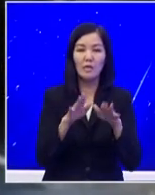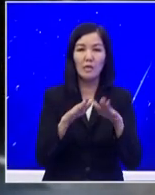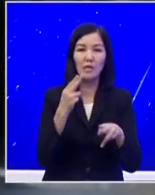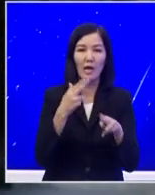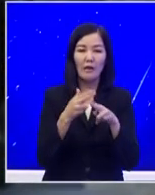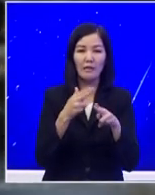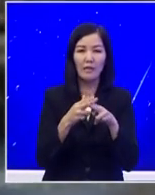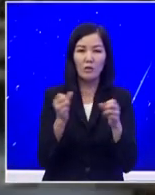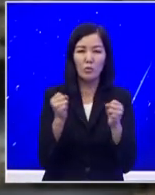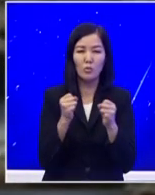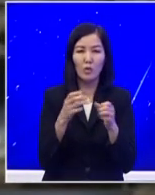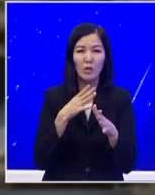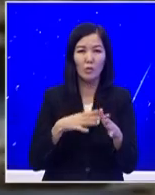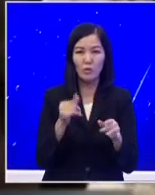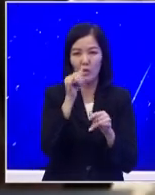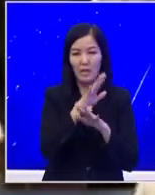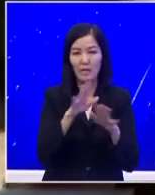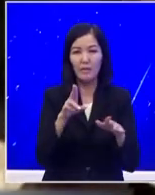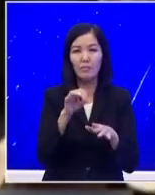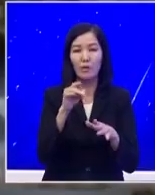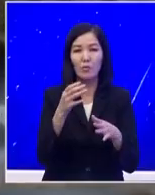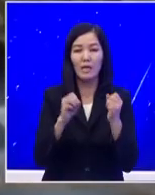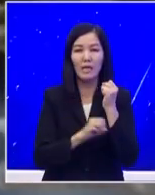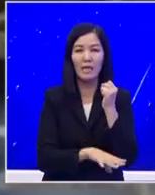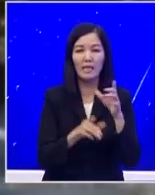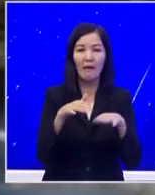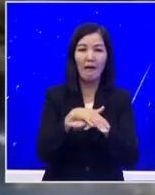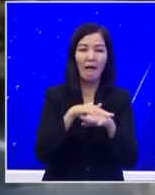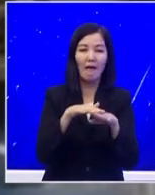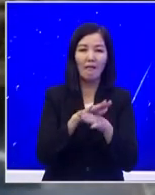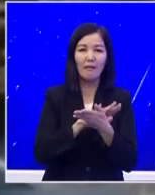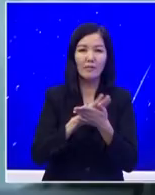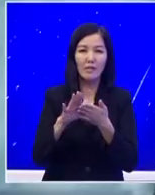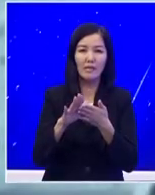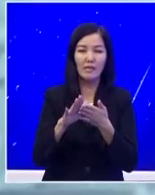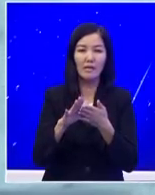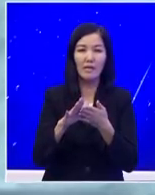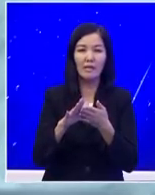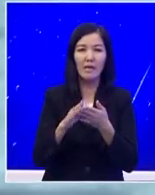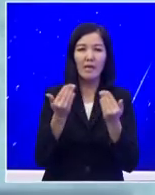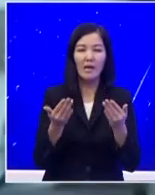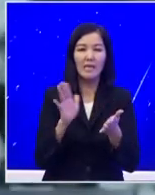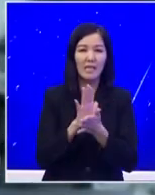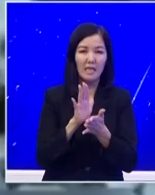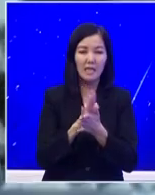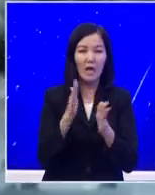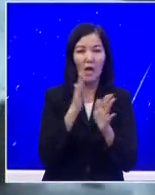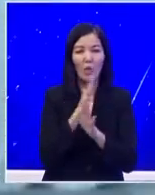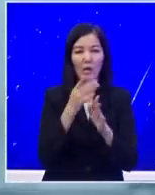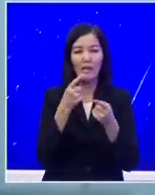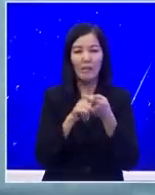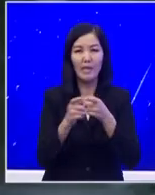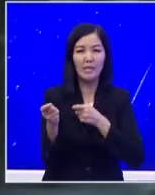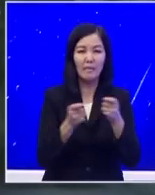суыққа төзе алар емес. Оның үстіне Перудің кедей халқы антисанитария жағдайында өмір сүріп жатыр. Ауа райына байланысты